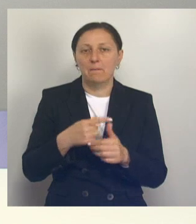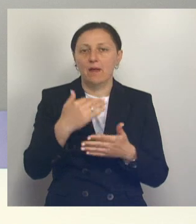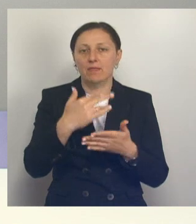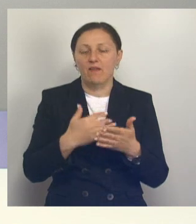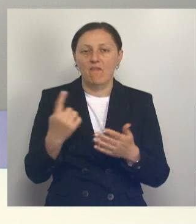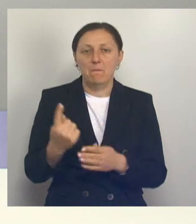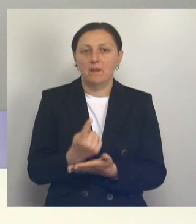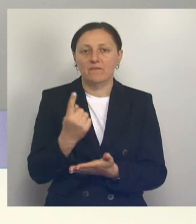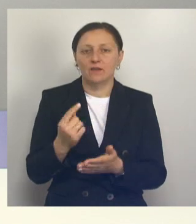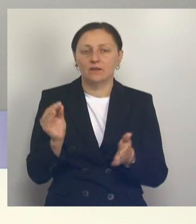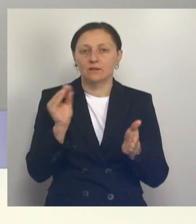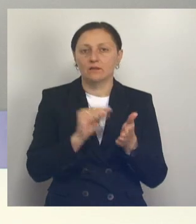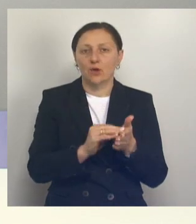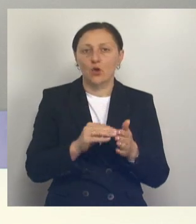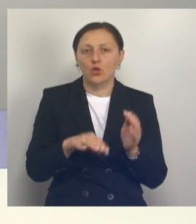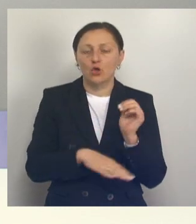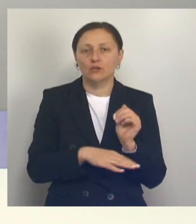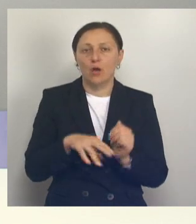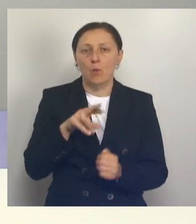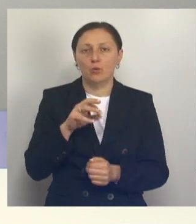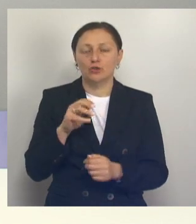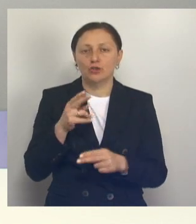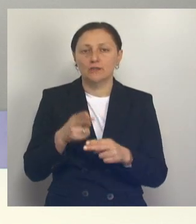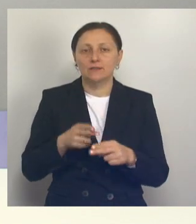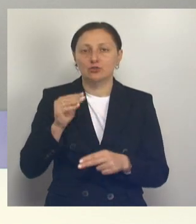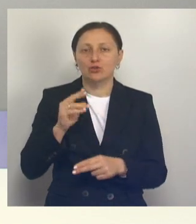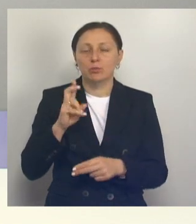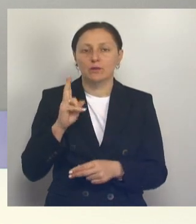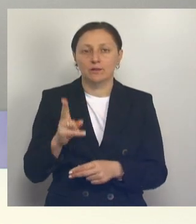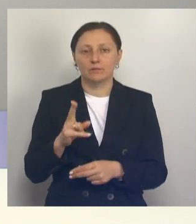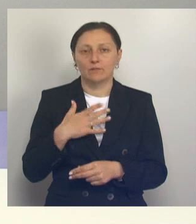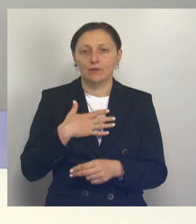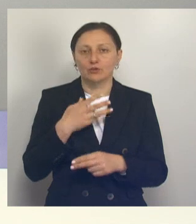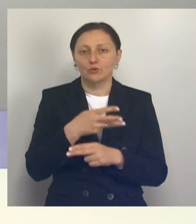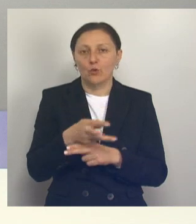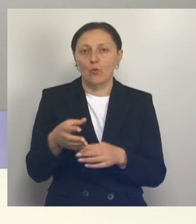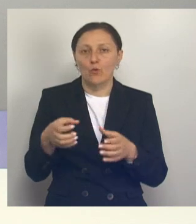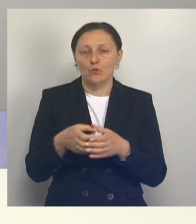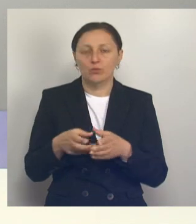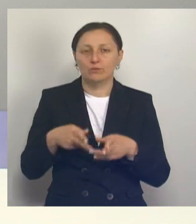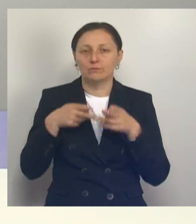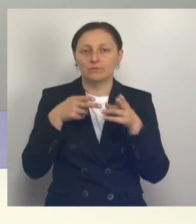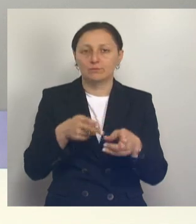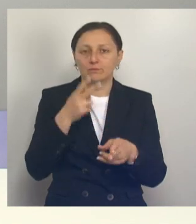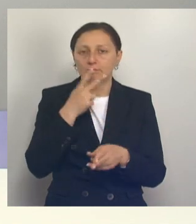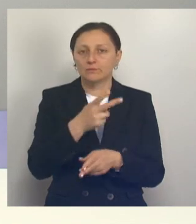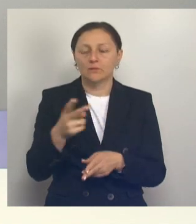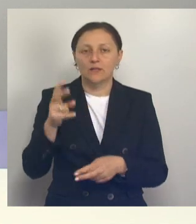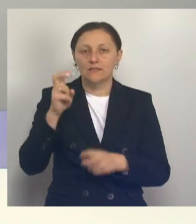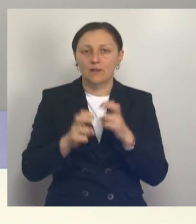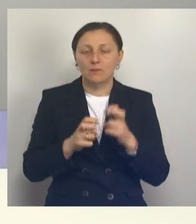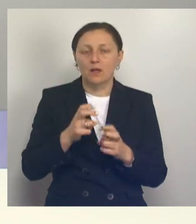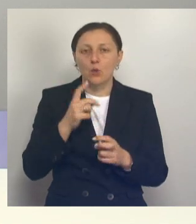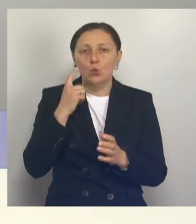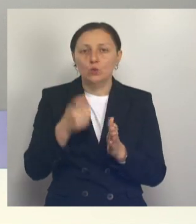занесли на доску почета Белгородский завод железобетонных изделий труб наша съёмочная группа побывала на производстве и узнала благодаря